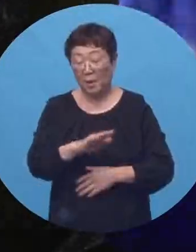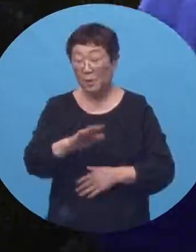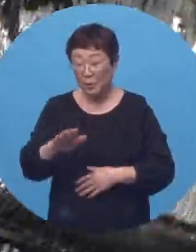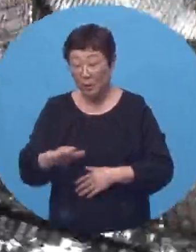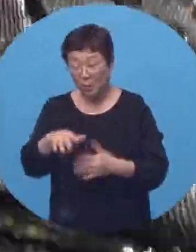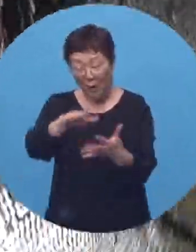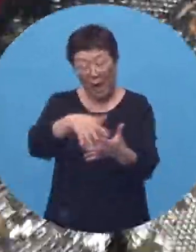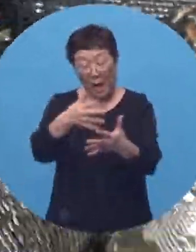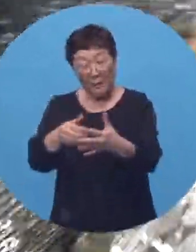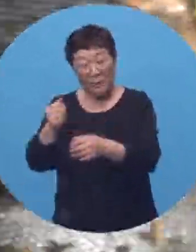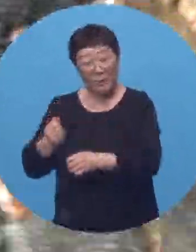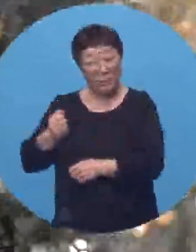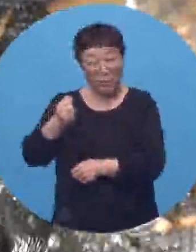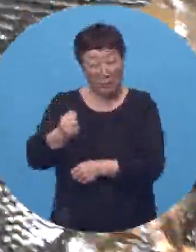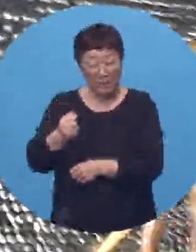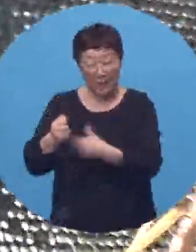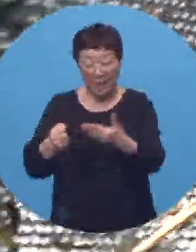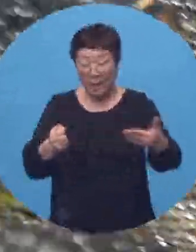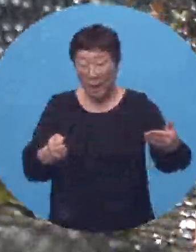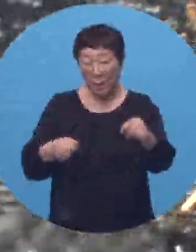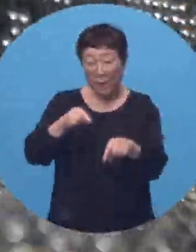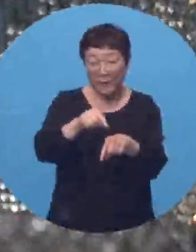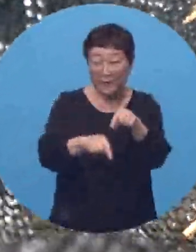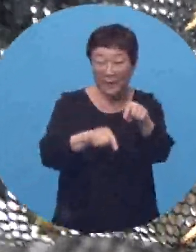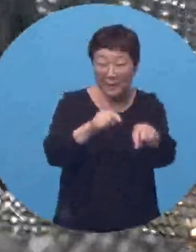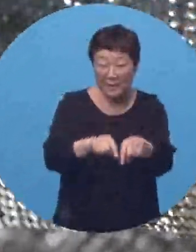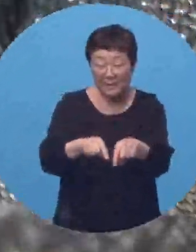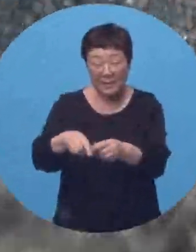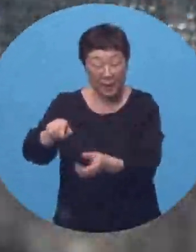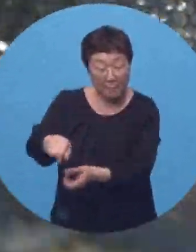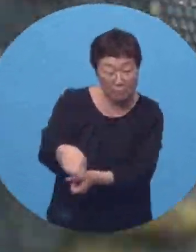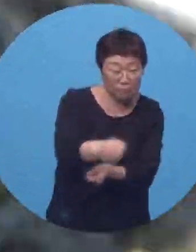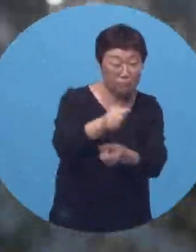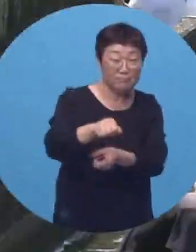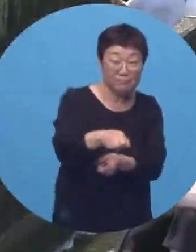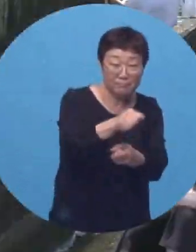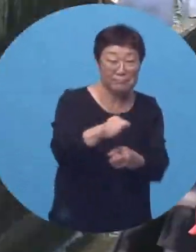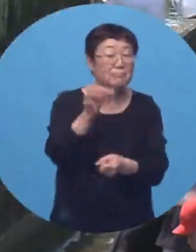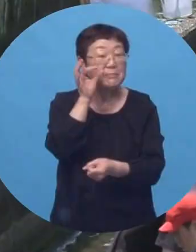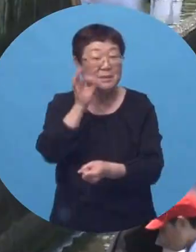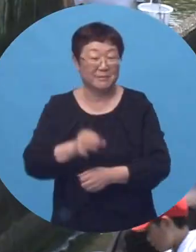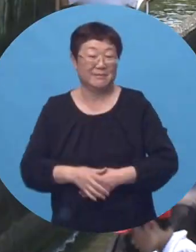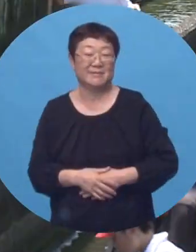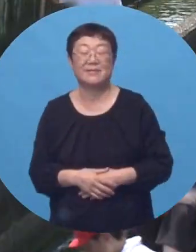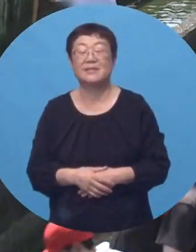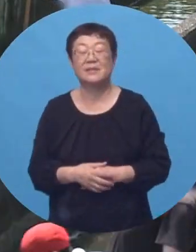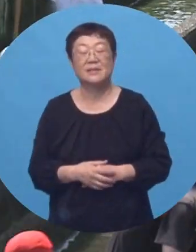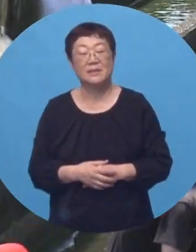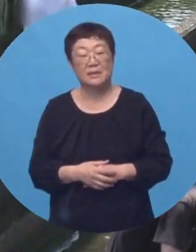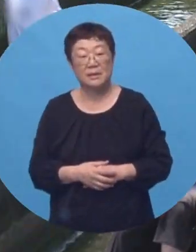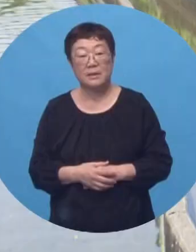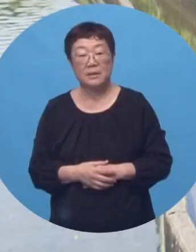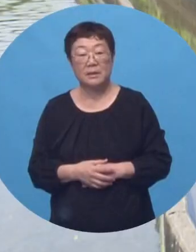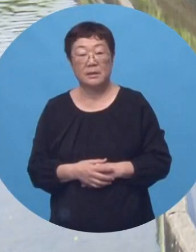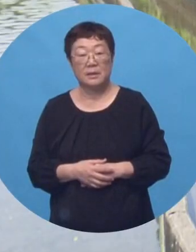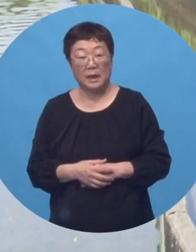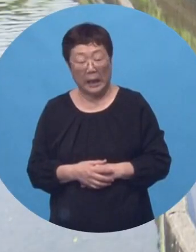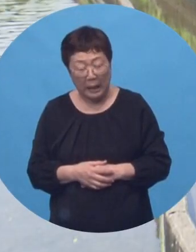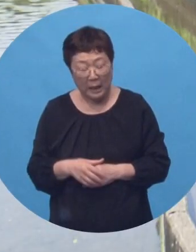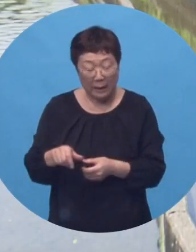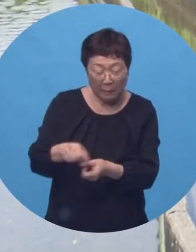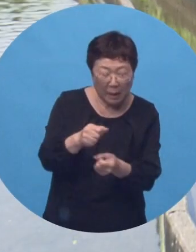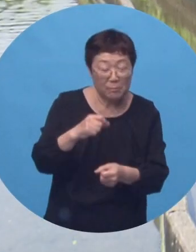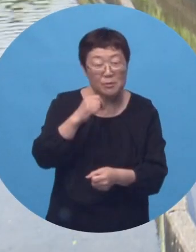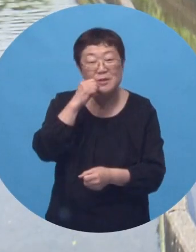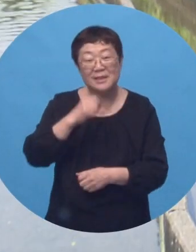は網を片手に用水の中に入って生き物を捕まえていきました。 難しかった